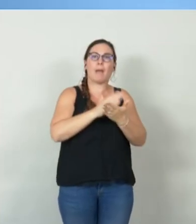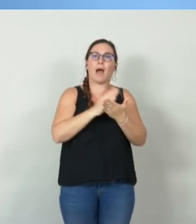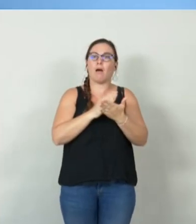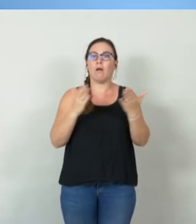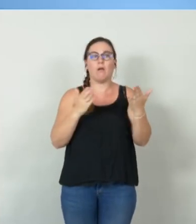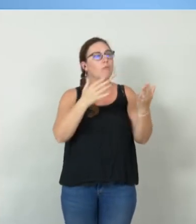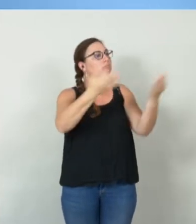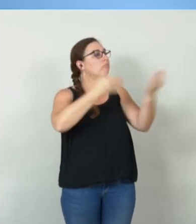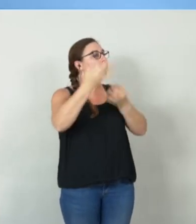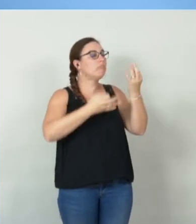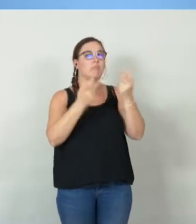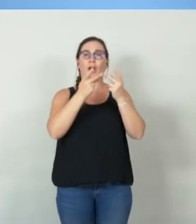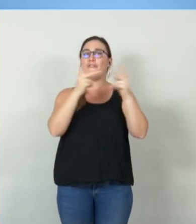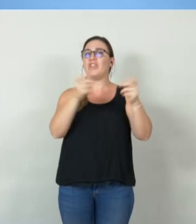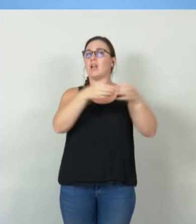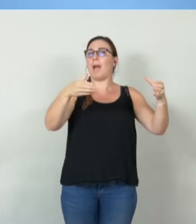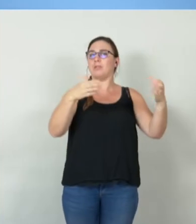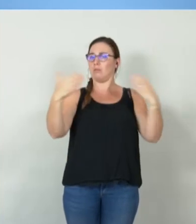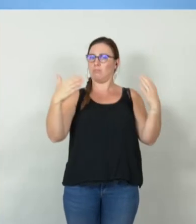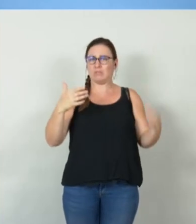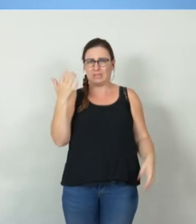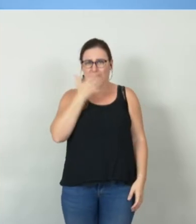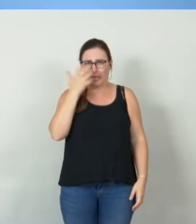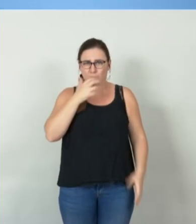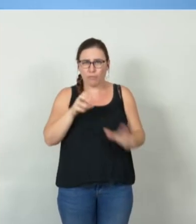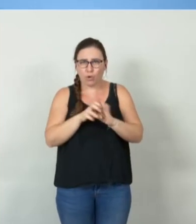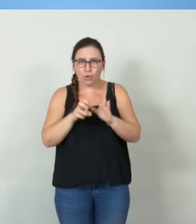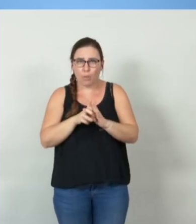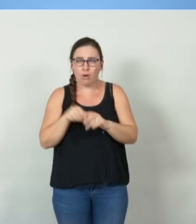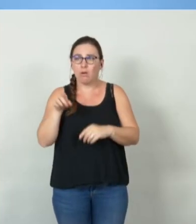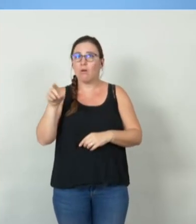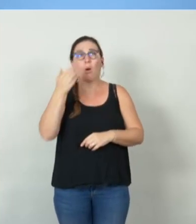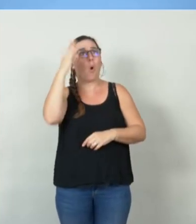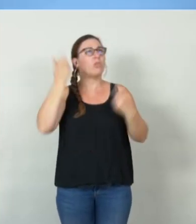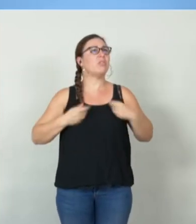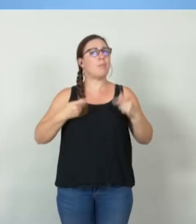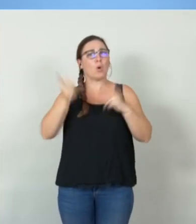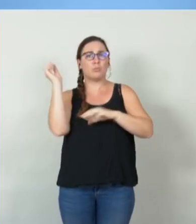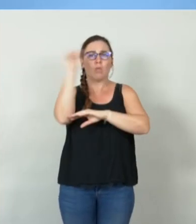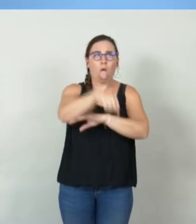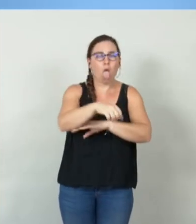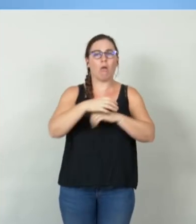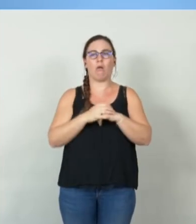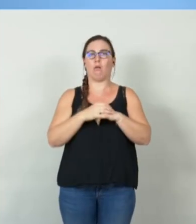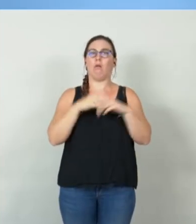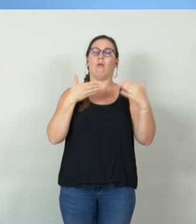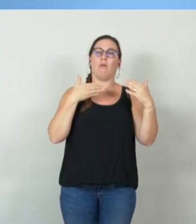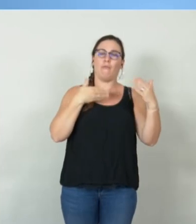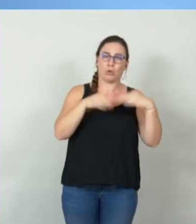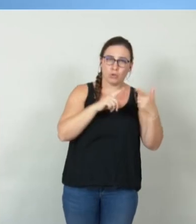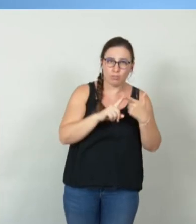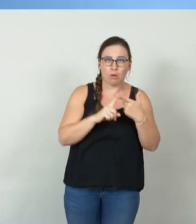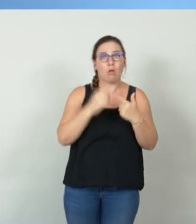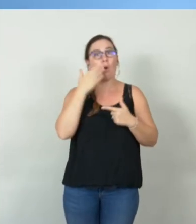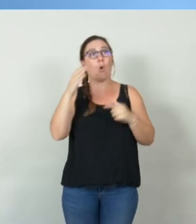les comparatifs des villes de la même strate mais c'est une catastrophe vous dépensiez plus que les autres en fonctionnement vous investissez moins que les autres villes